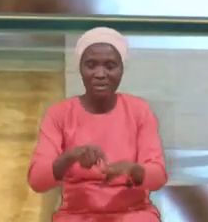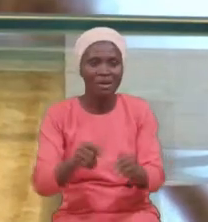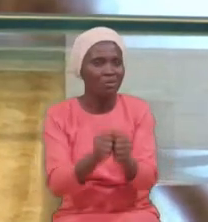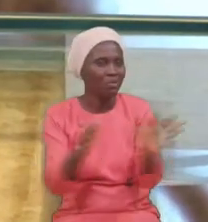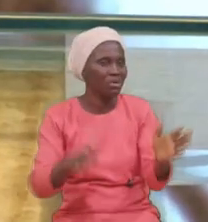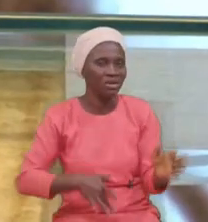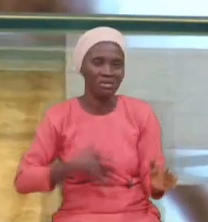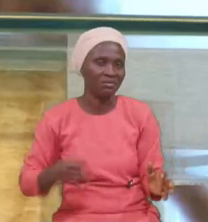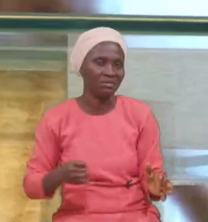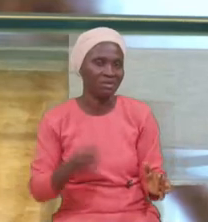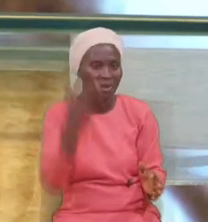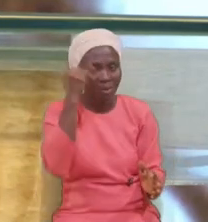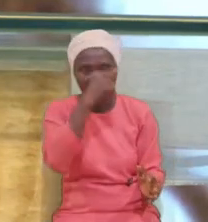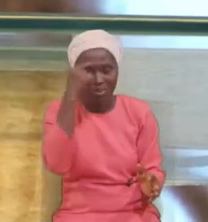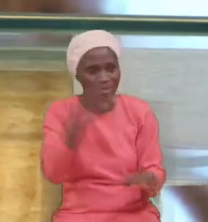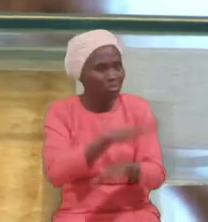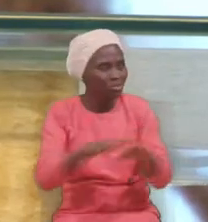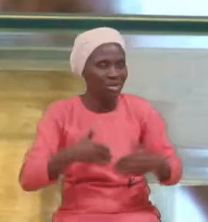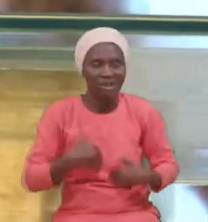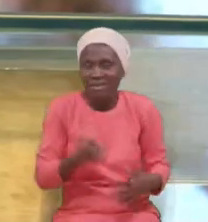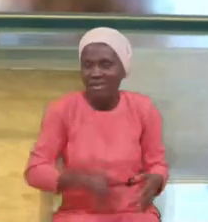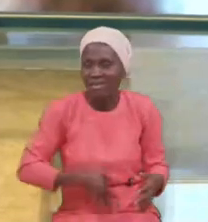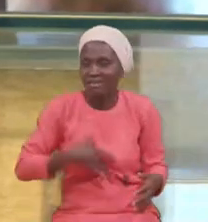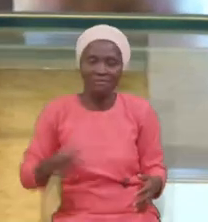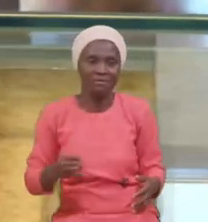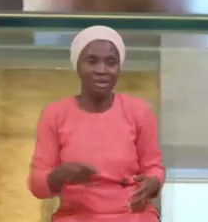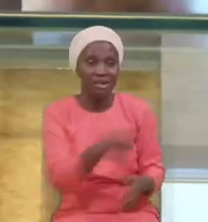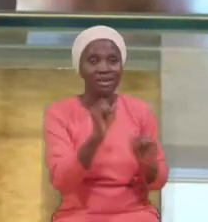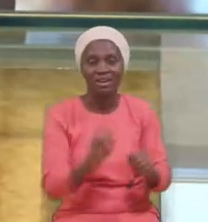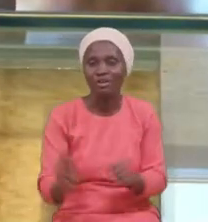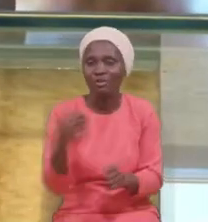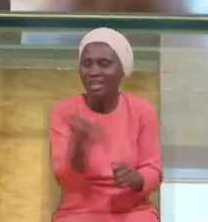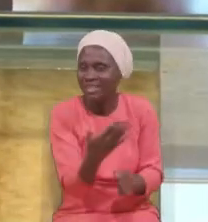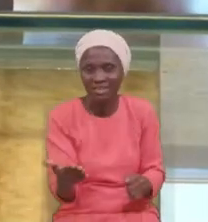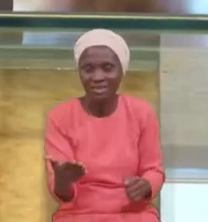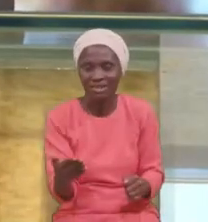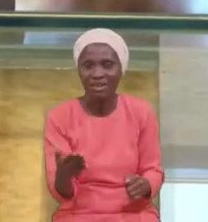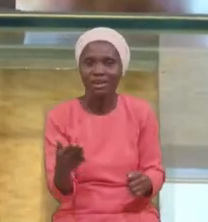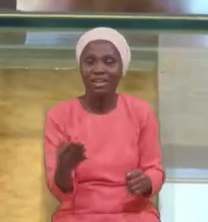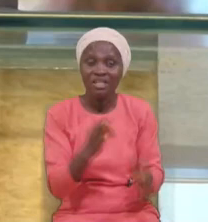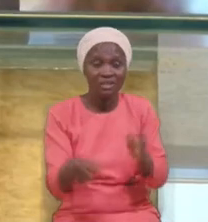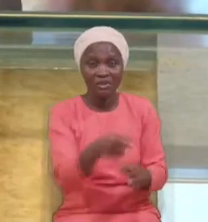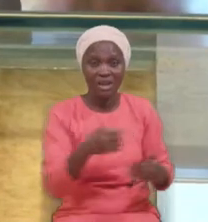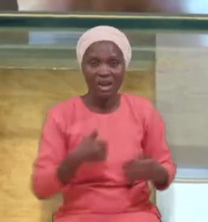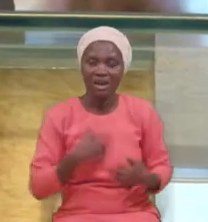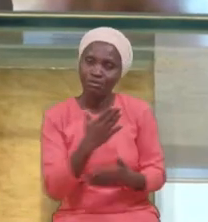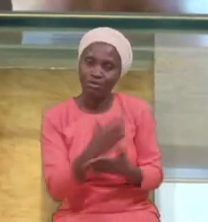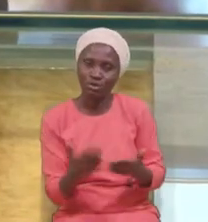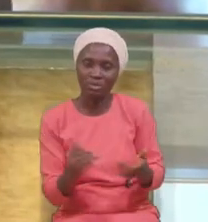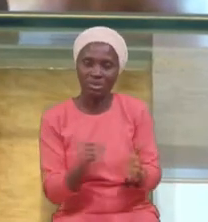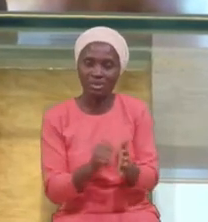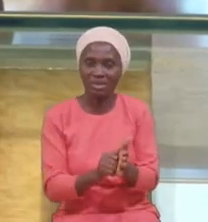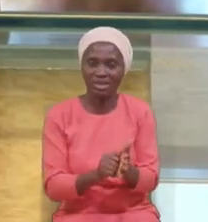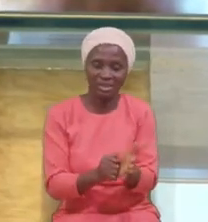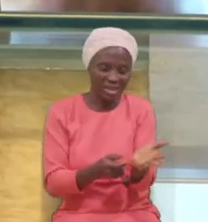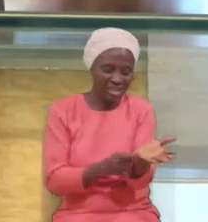chaux, le feu même peut ôter leurs ongles. Ils ne vont rien sentir. Ils peuvent même, s'il